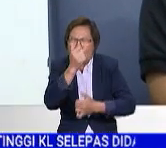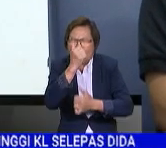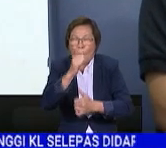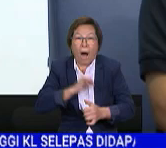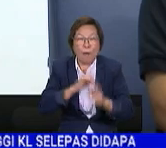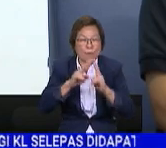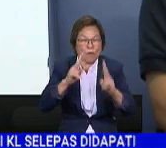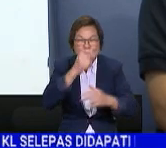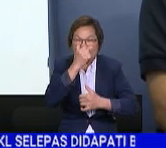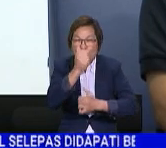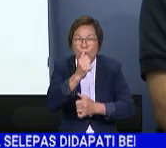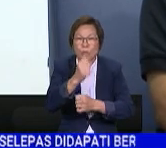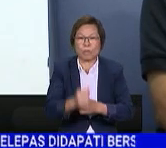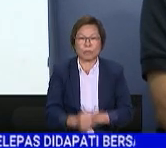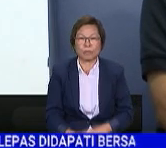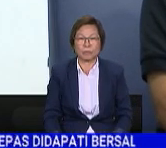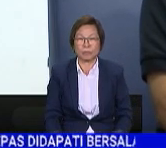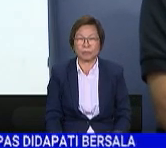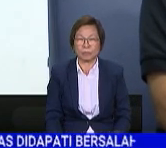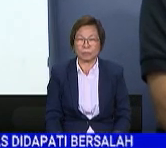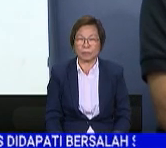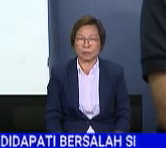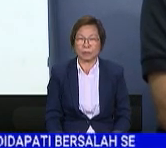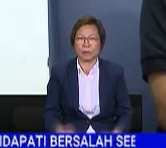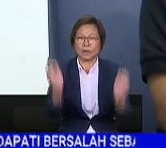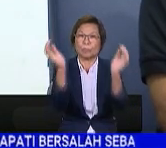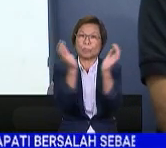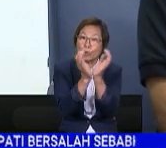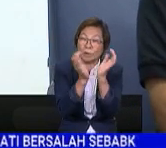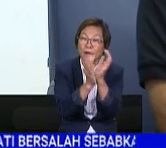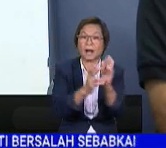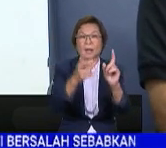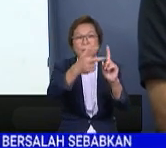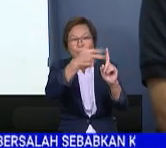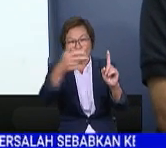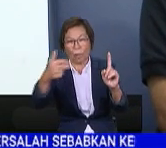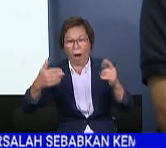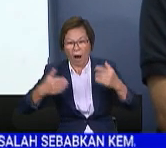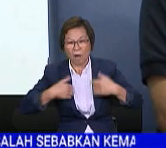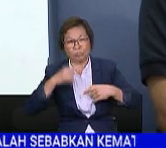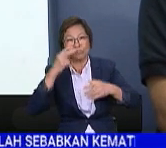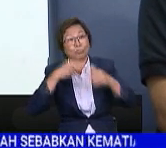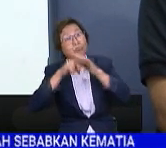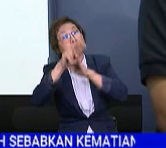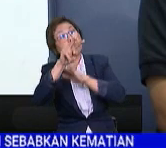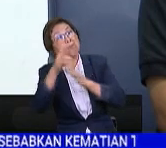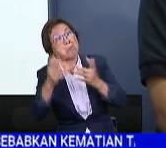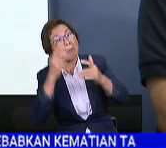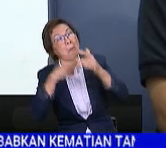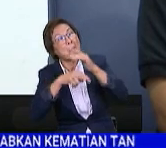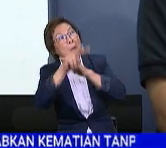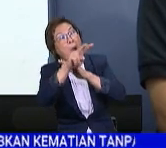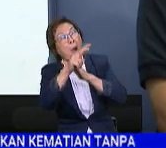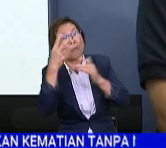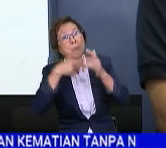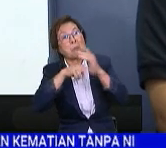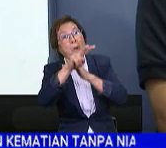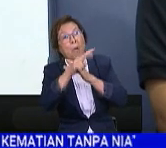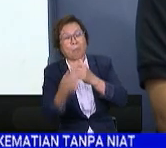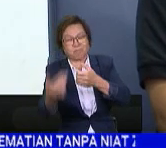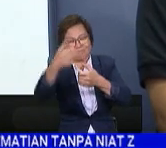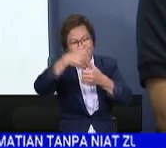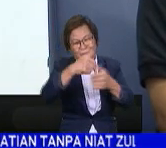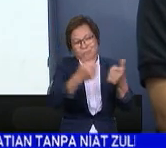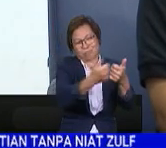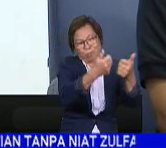River nation's lagu Nike Indonesia daur hidup info waktu tuh